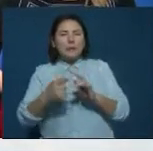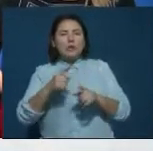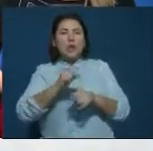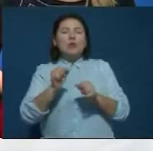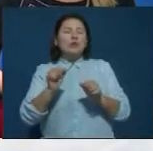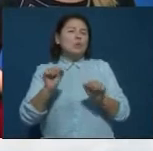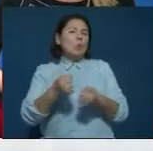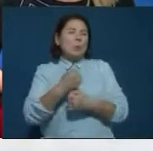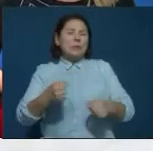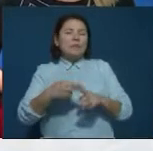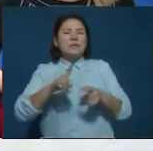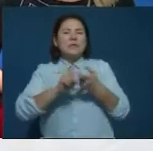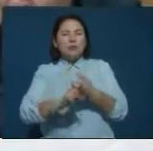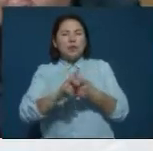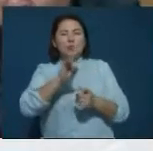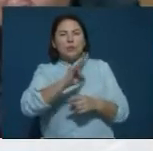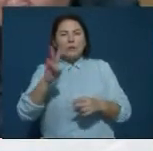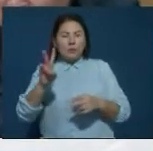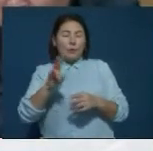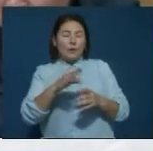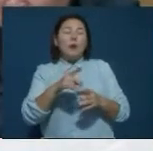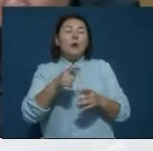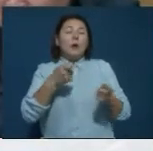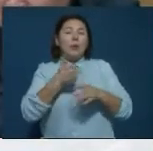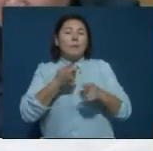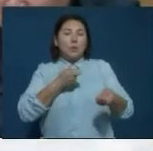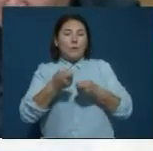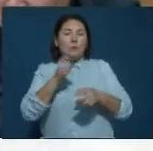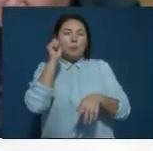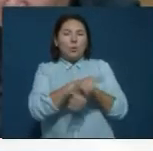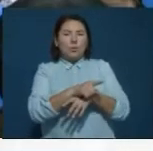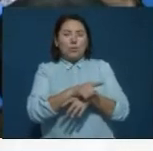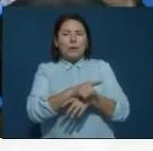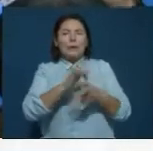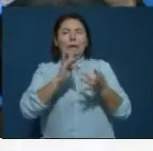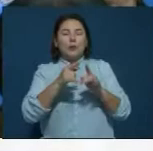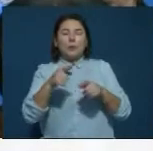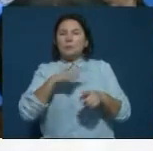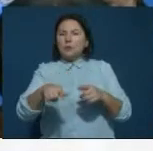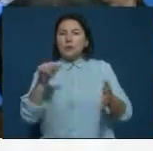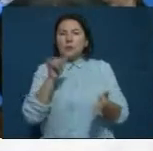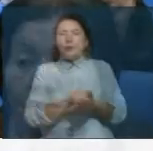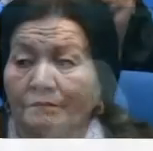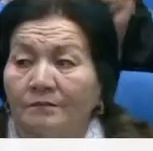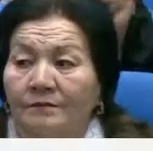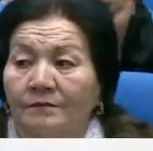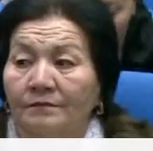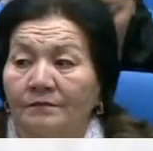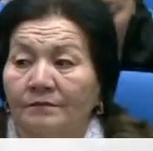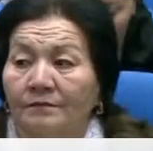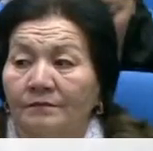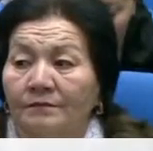в этой связи и рот уржанов дал ряд конкретных поручений ответственным лицам сабина башкин осло маткой и по fine ass